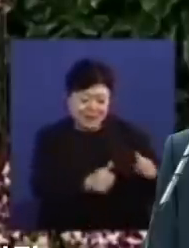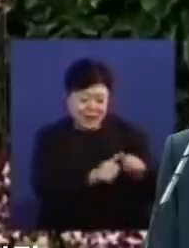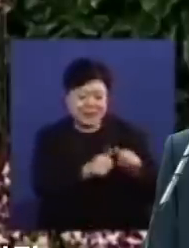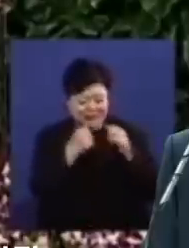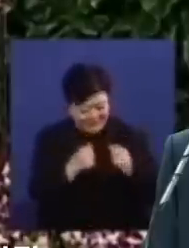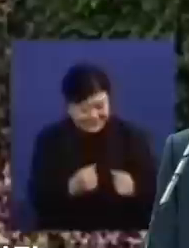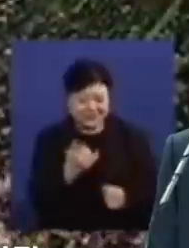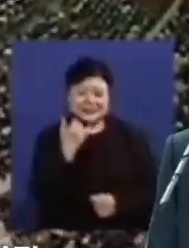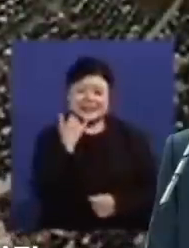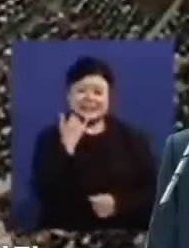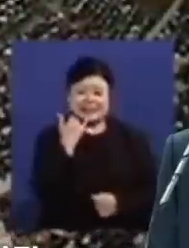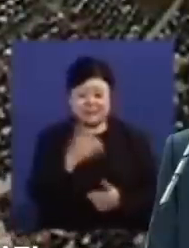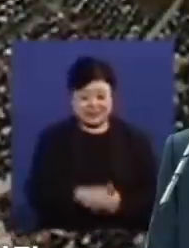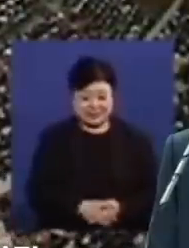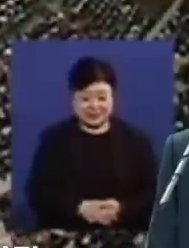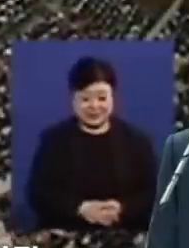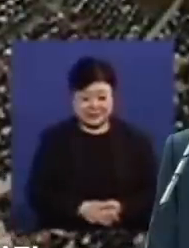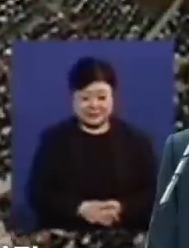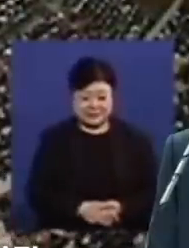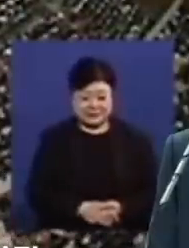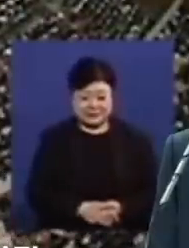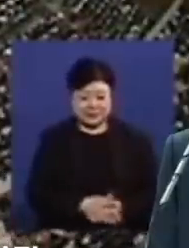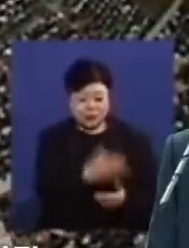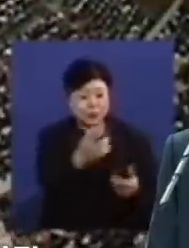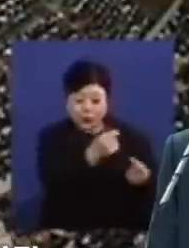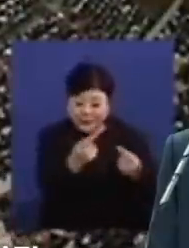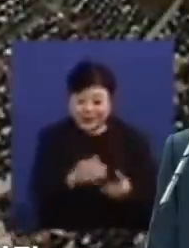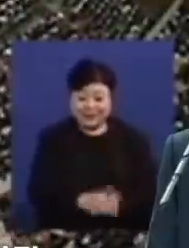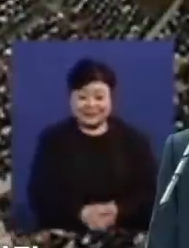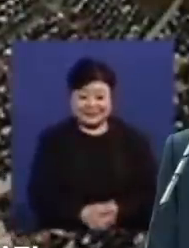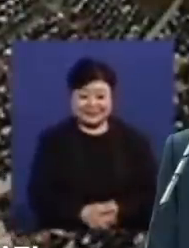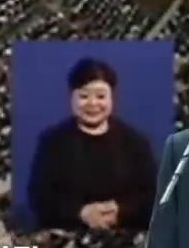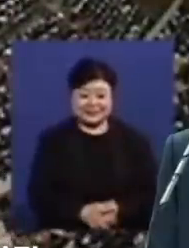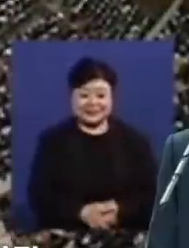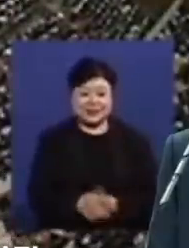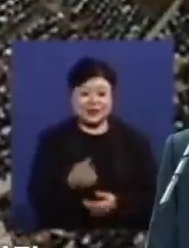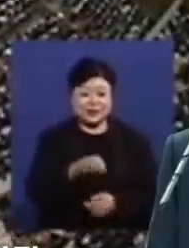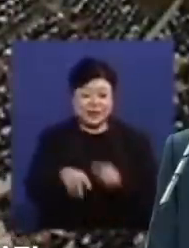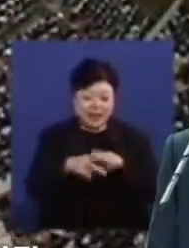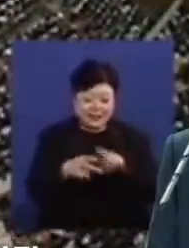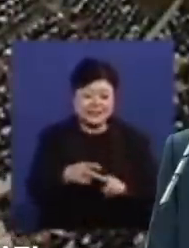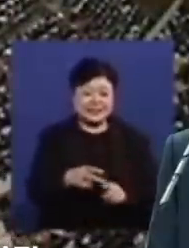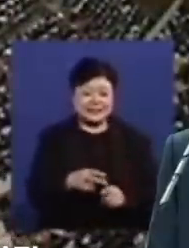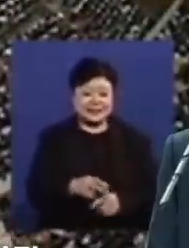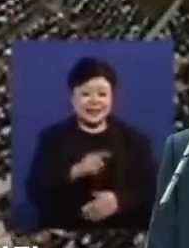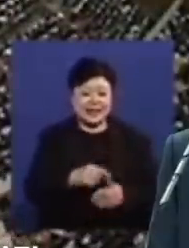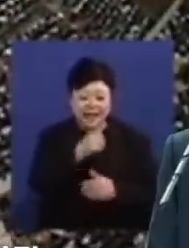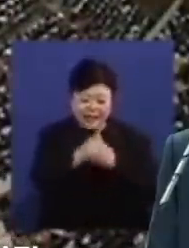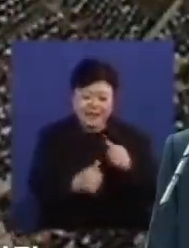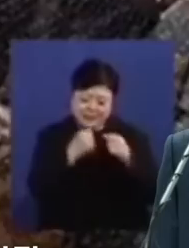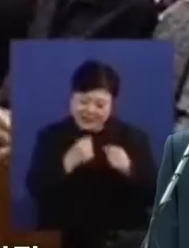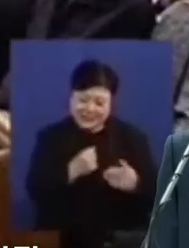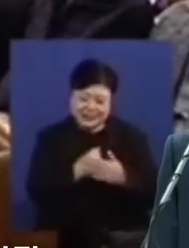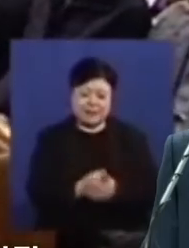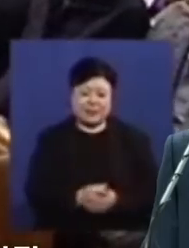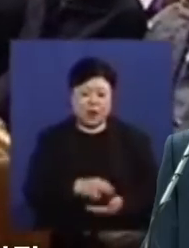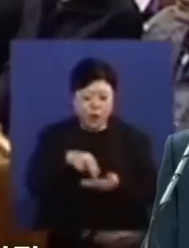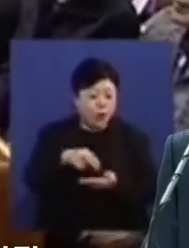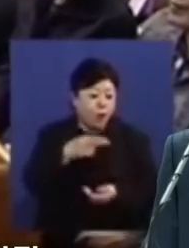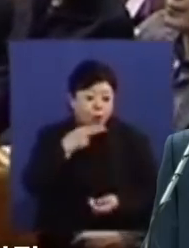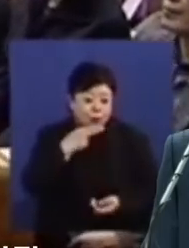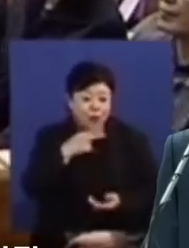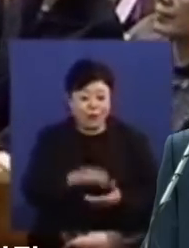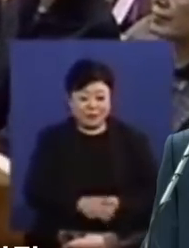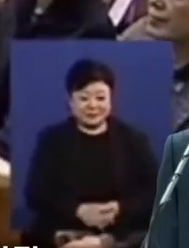계십니다. 여러분도 그렇지요? 여러분 어디에 가도 여러분 안에 하나님이 계시지 않습니까?